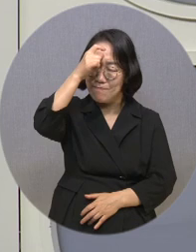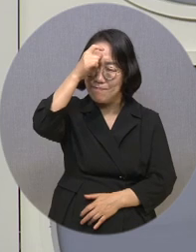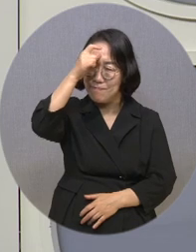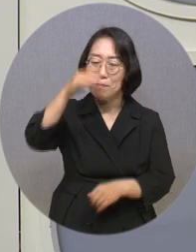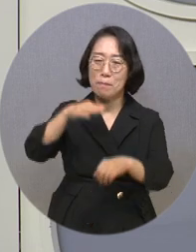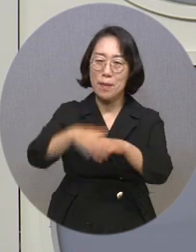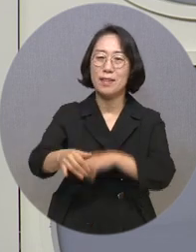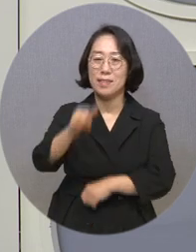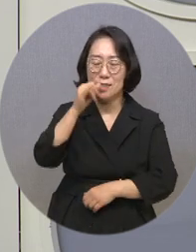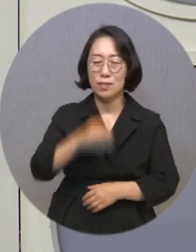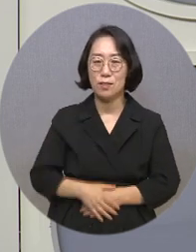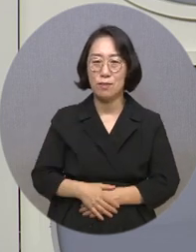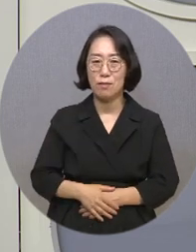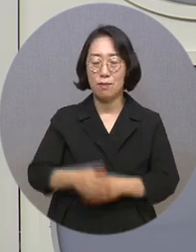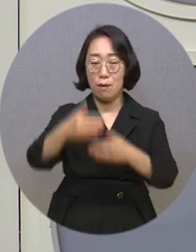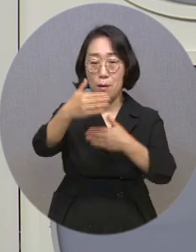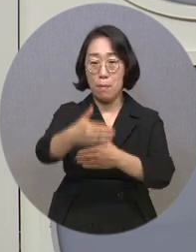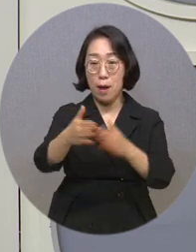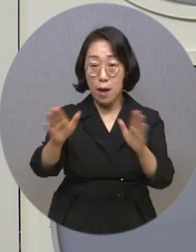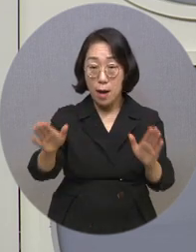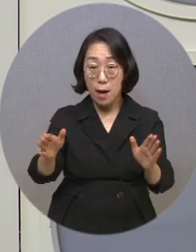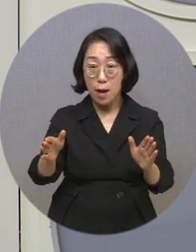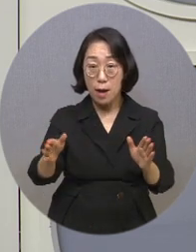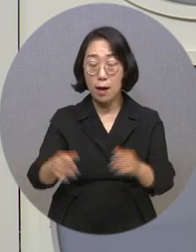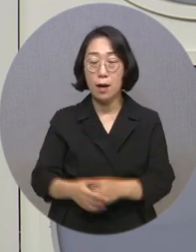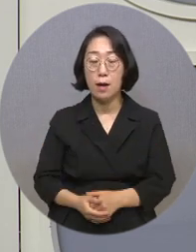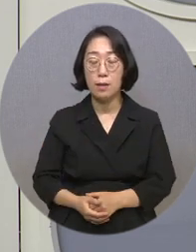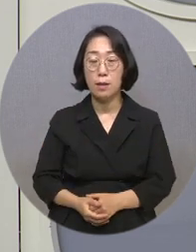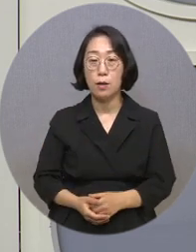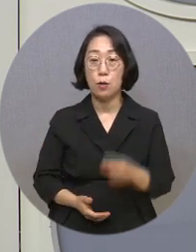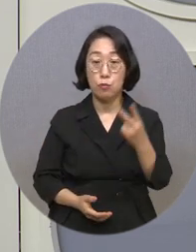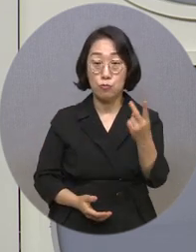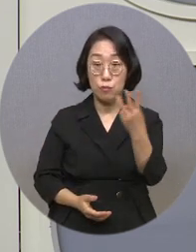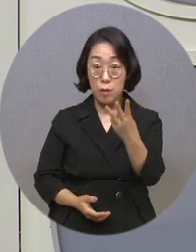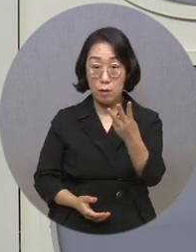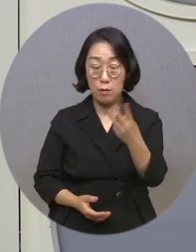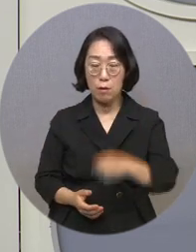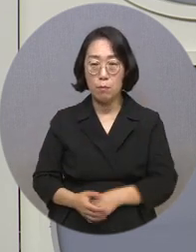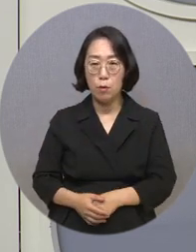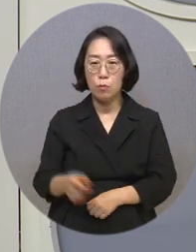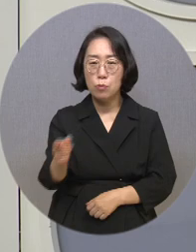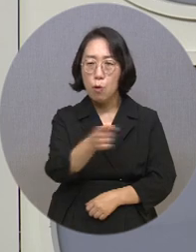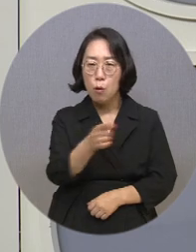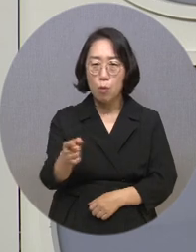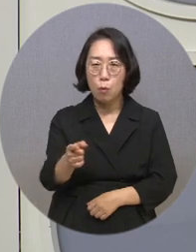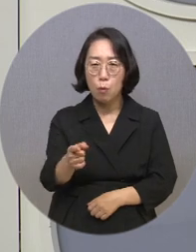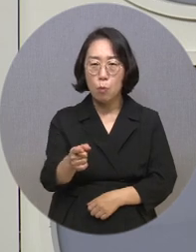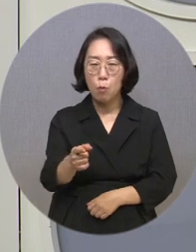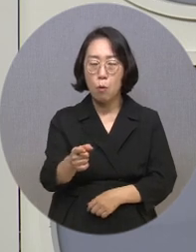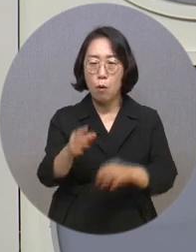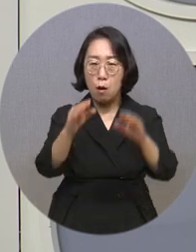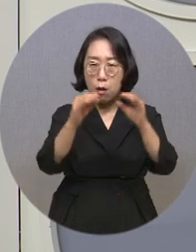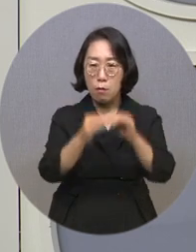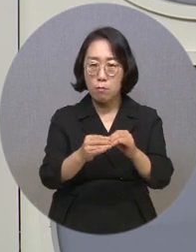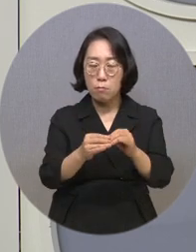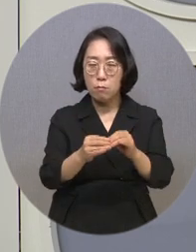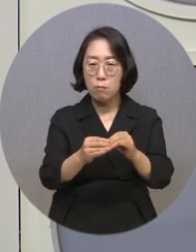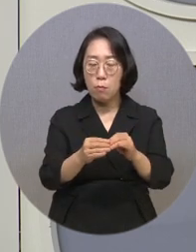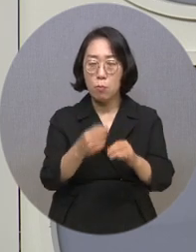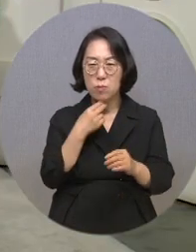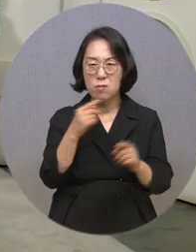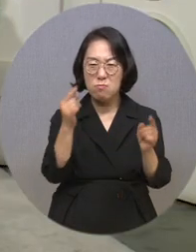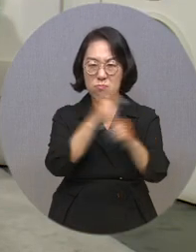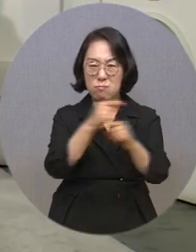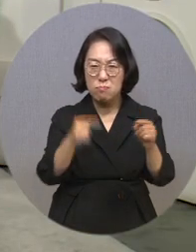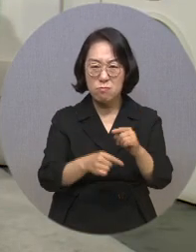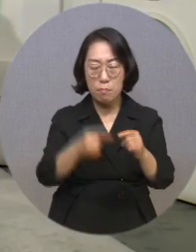방에 같이 두 분이 있든 세 분이 있든 마음이 안 맞으면 그게 지옥이에요. 왜냐하면 너는 틀렸어. 나는